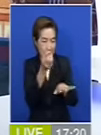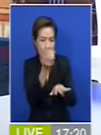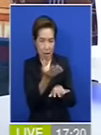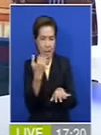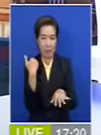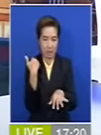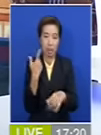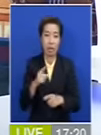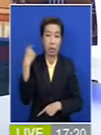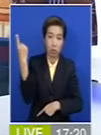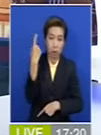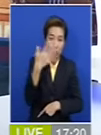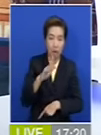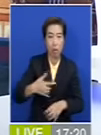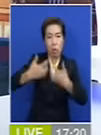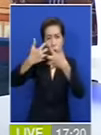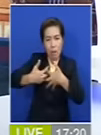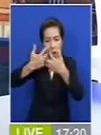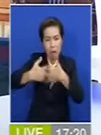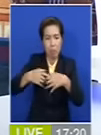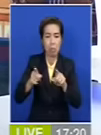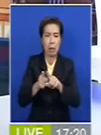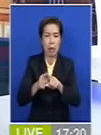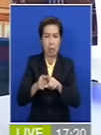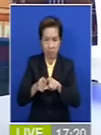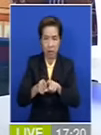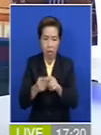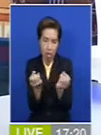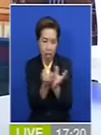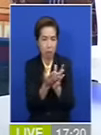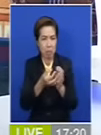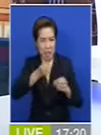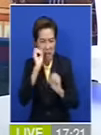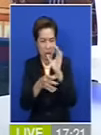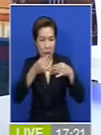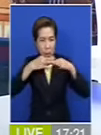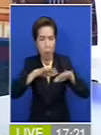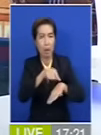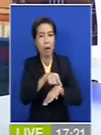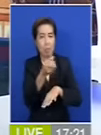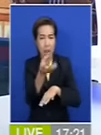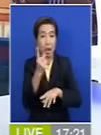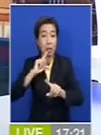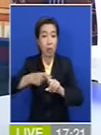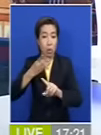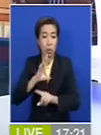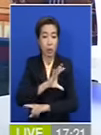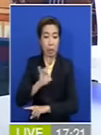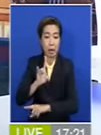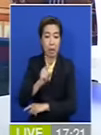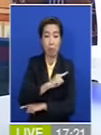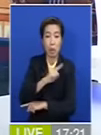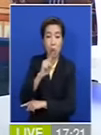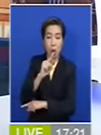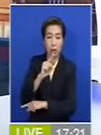ของสิ่งอื่นๆทางภาคอุตสาหกรรมก็ก่อให้เกิดขยะในทะเลเช่นเดียวกัน8มิถุนายนที่ผ่านมาเป็นวันทะเล